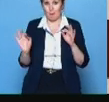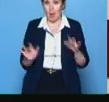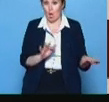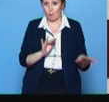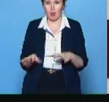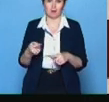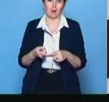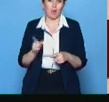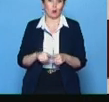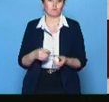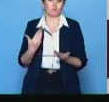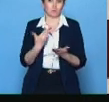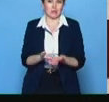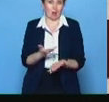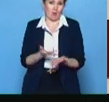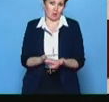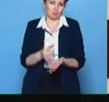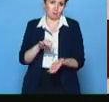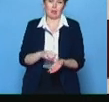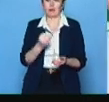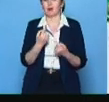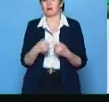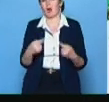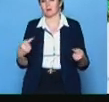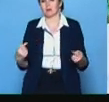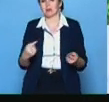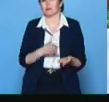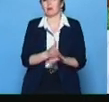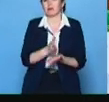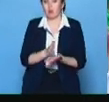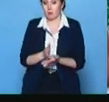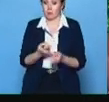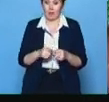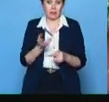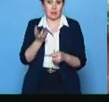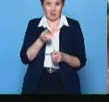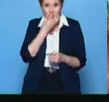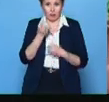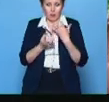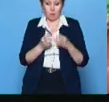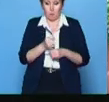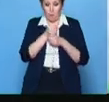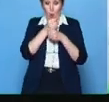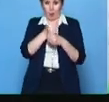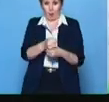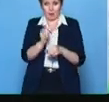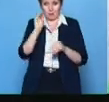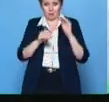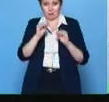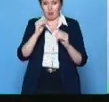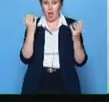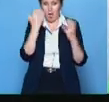котором представлены и разные стили. Вот эти цветы и целые букеты сплетены на ощупь слепыми